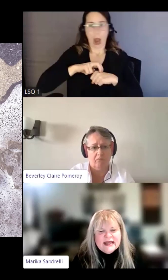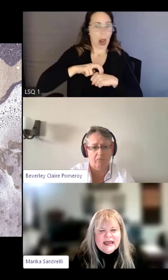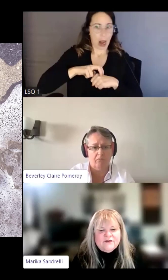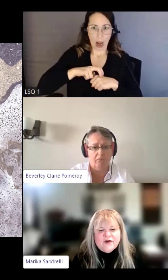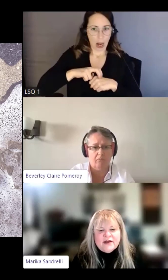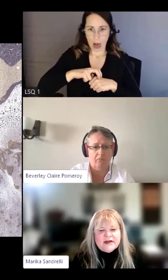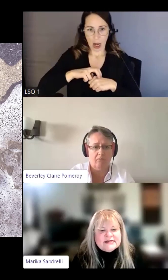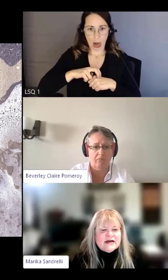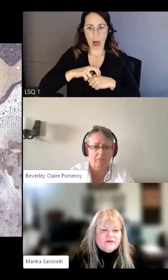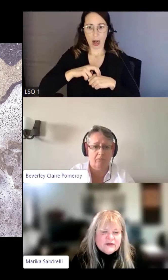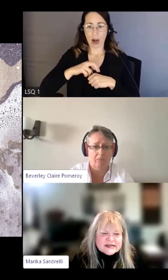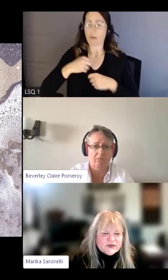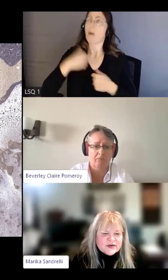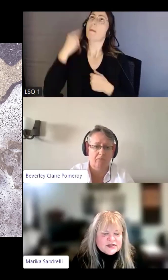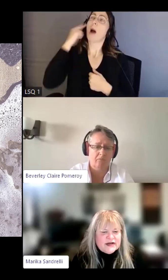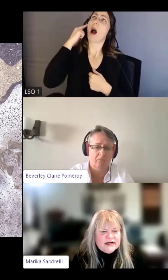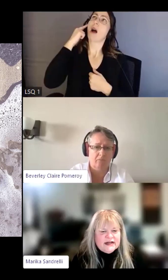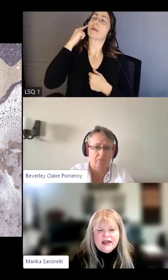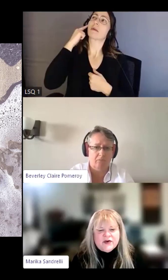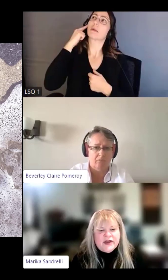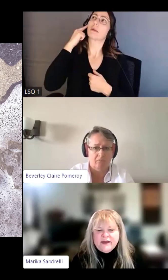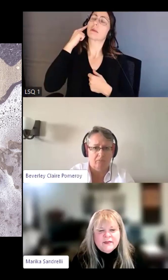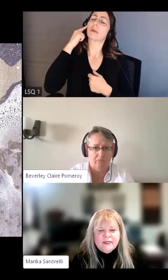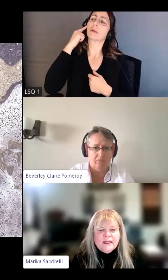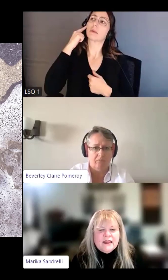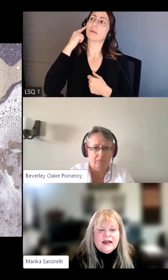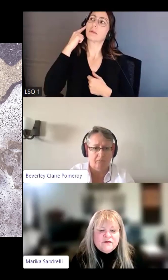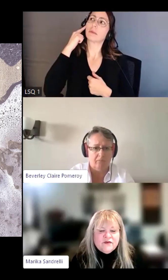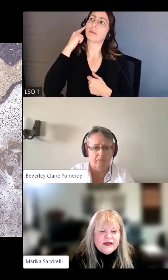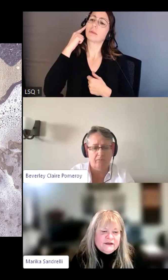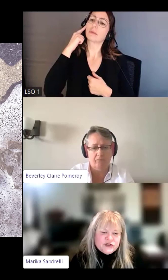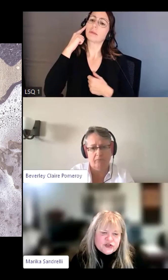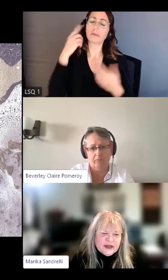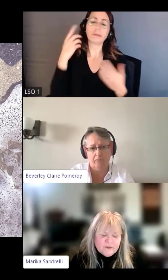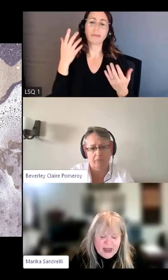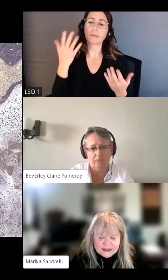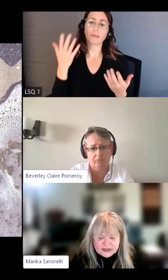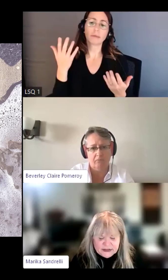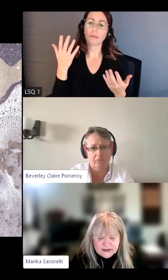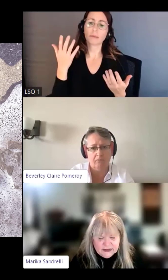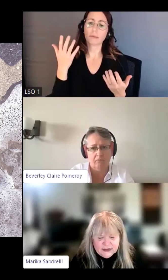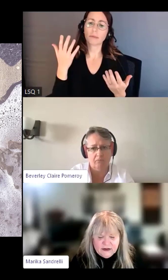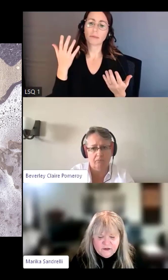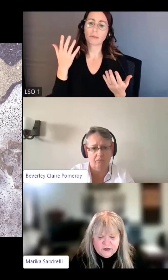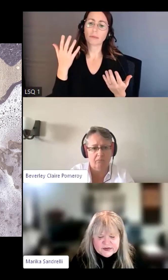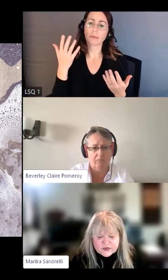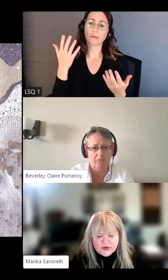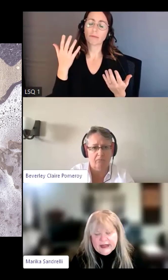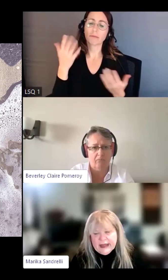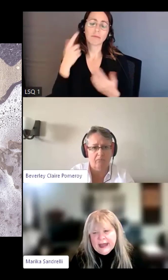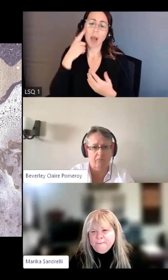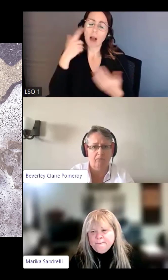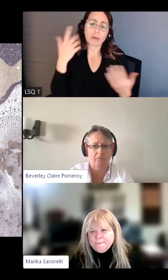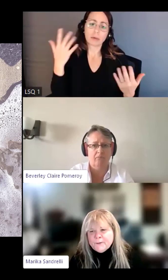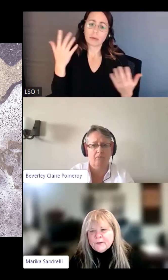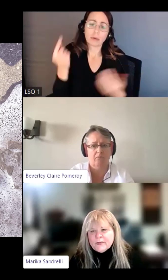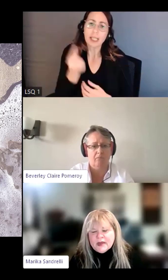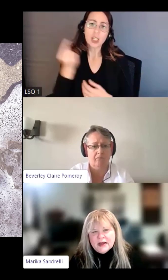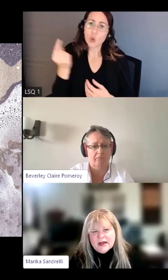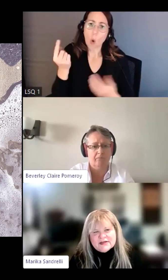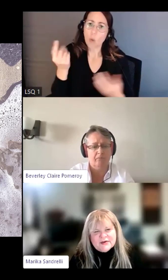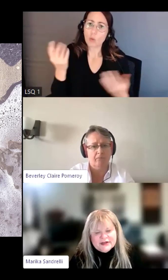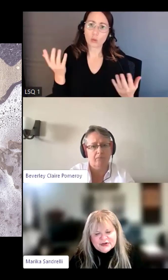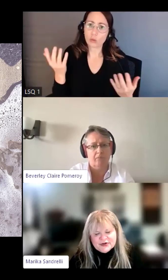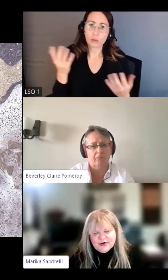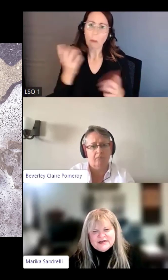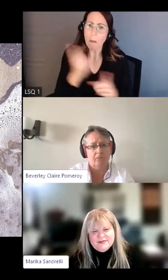en fait, j'ai toujours pensé que c'était quelque chose qui n'était pas correct chez moi ou pire encore, que c'était la faute des patients.